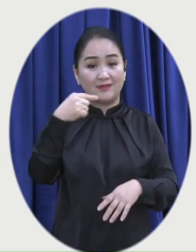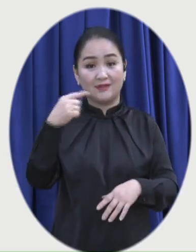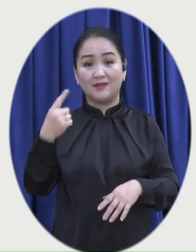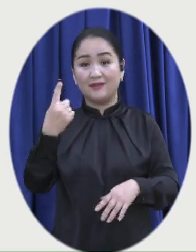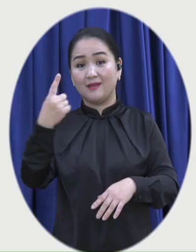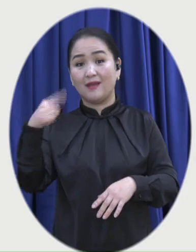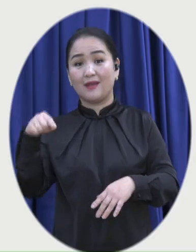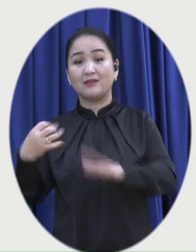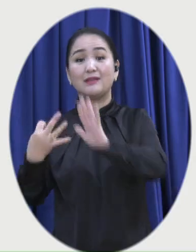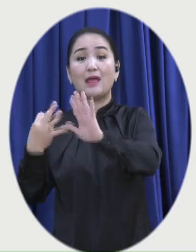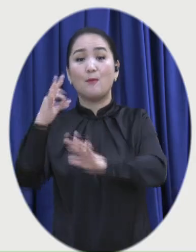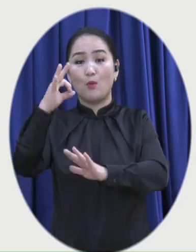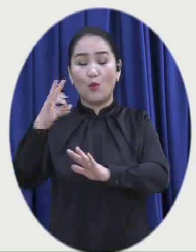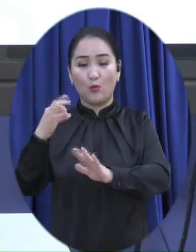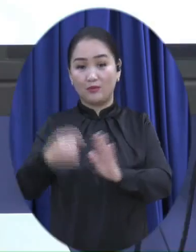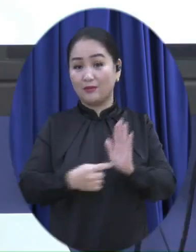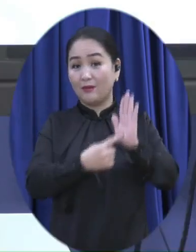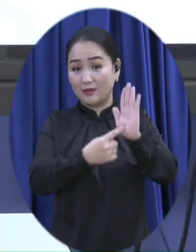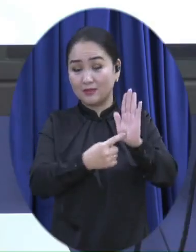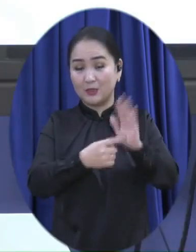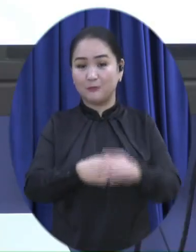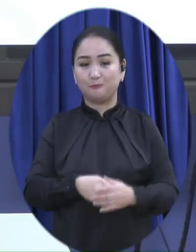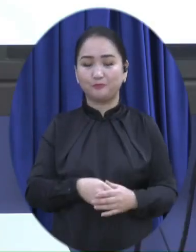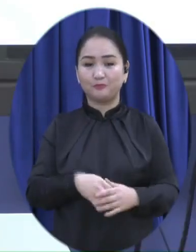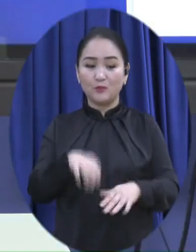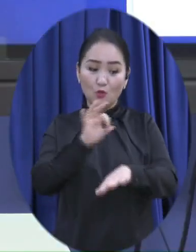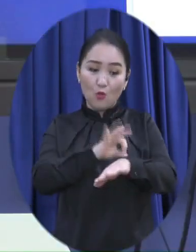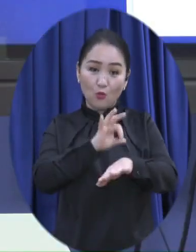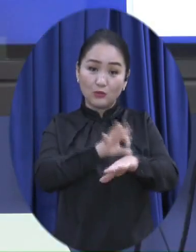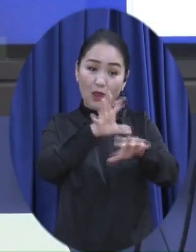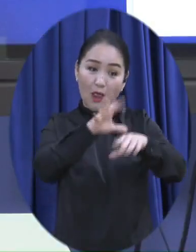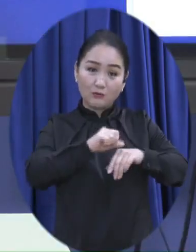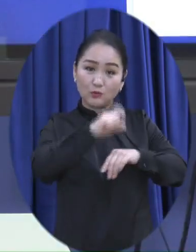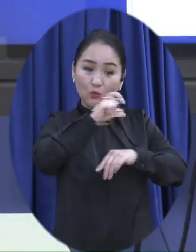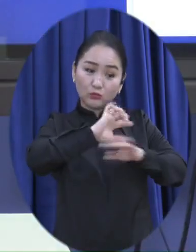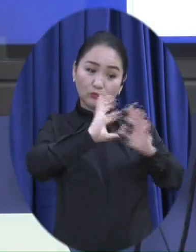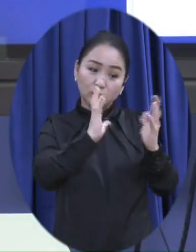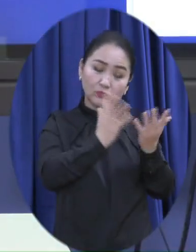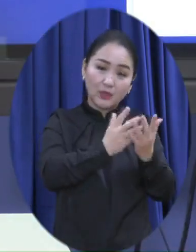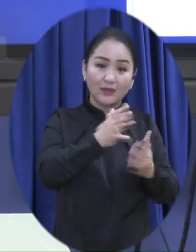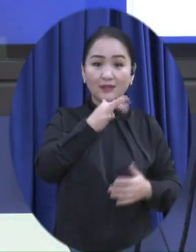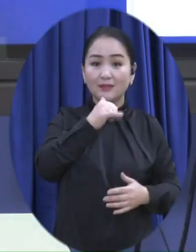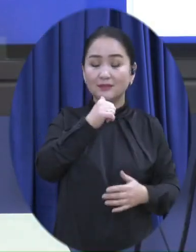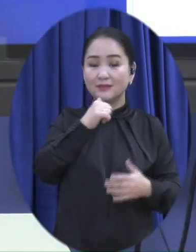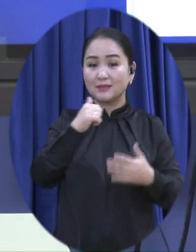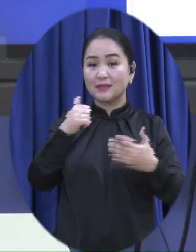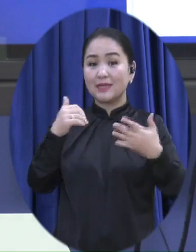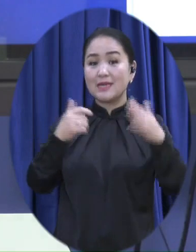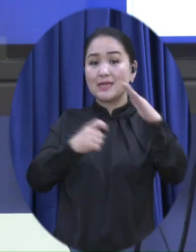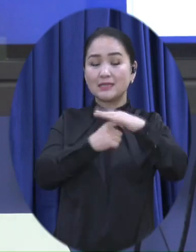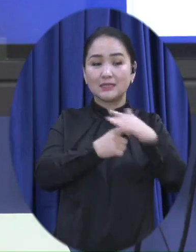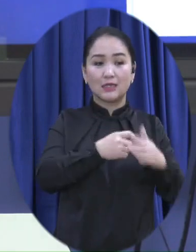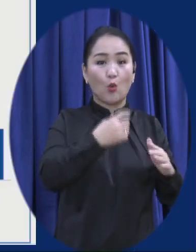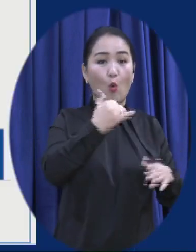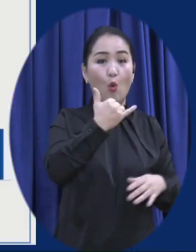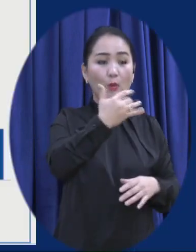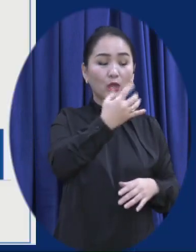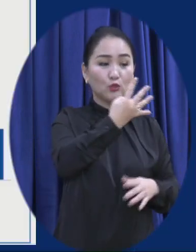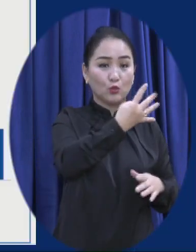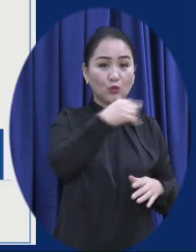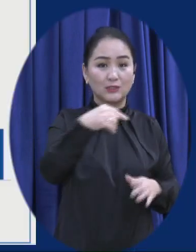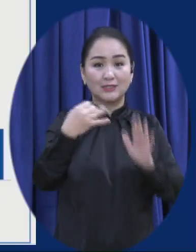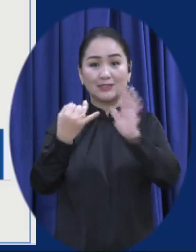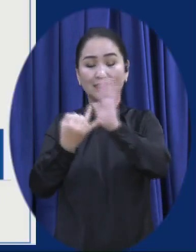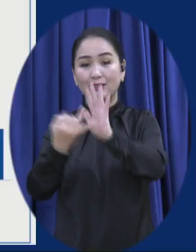1-1.8% нь бол илэрч байна. За батлагдсан тохиолдлуудын насны хязгаар Улаанбаатар хотод бол 4-73 наснд байгаа. За